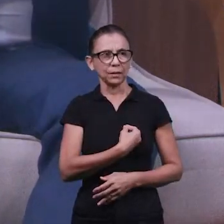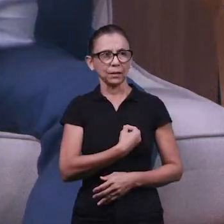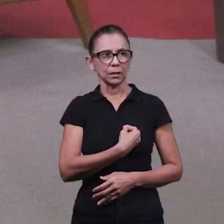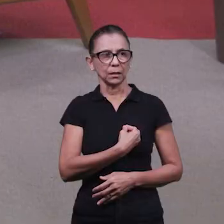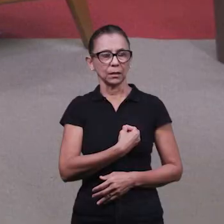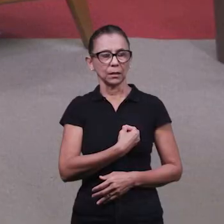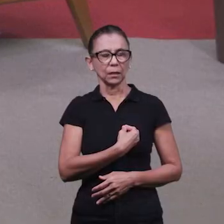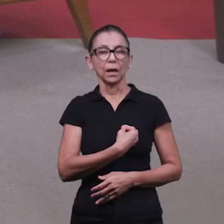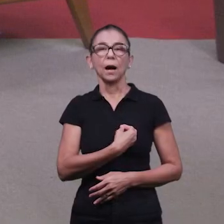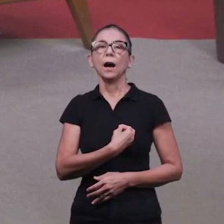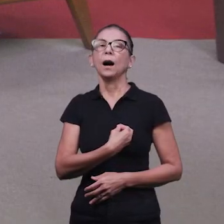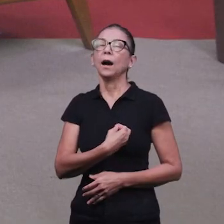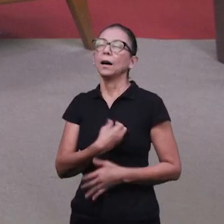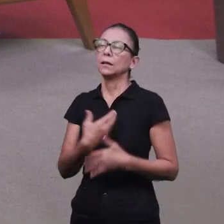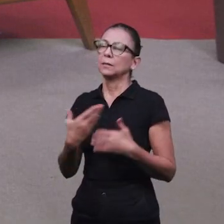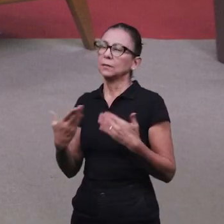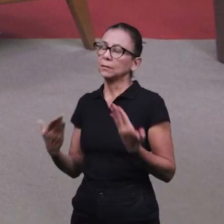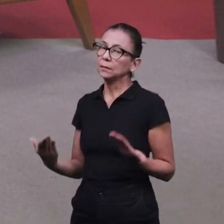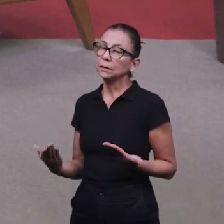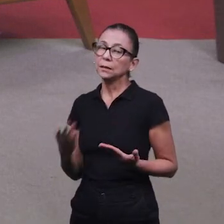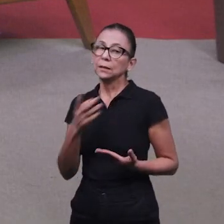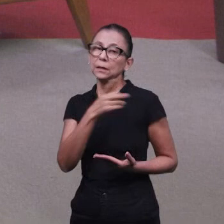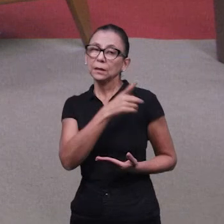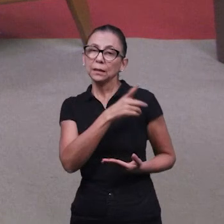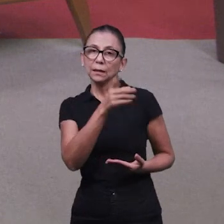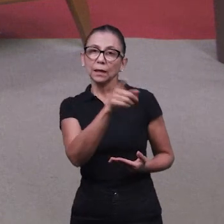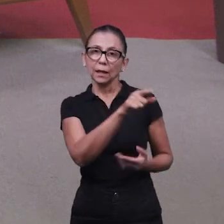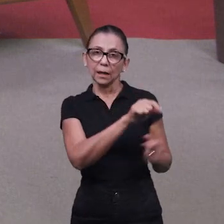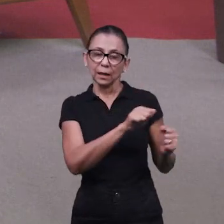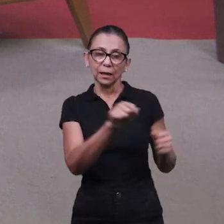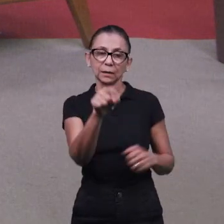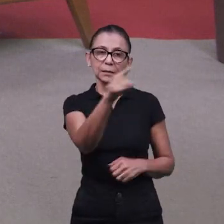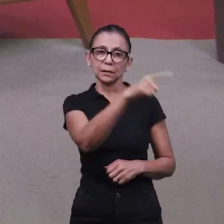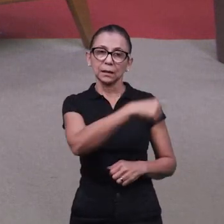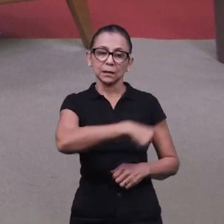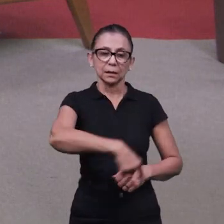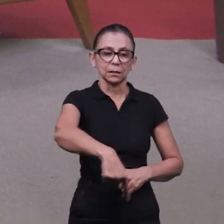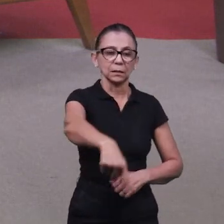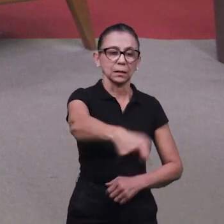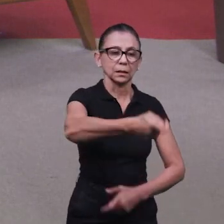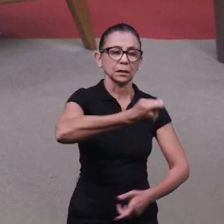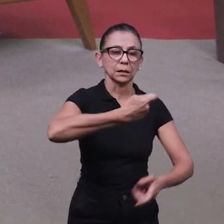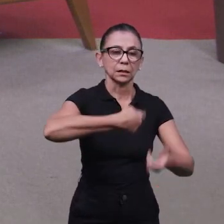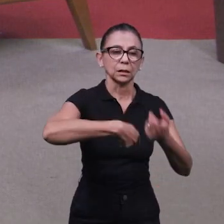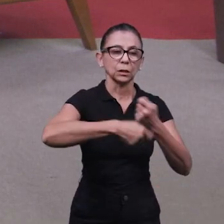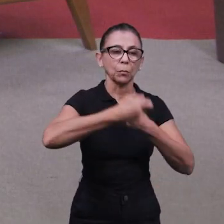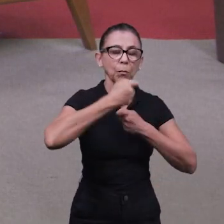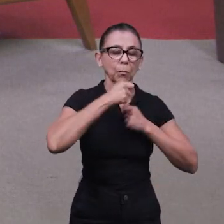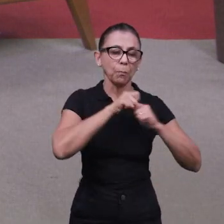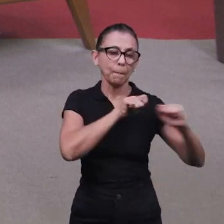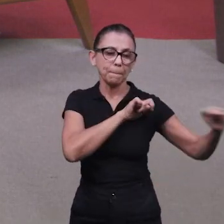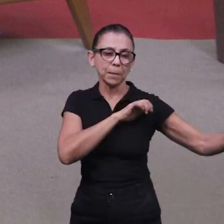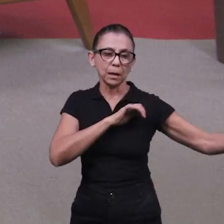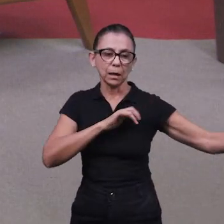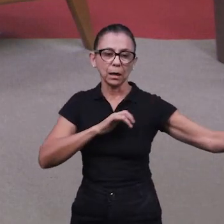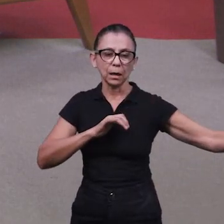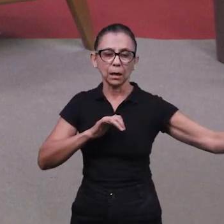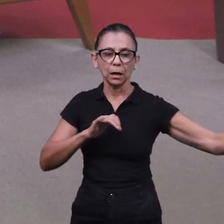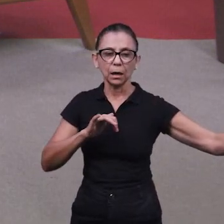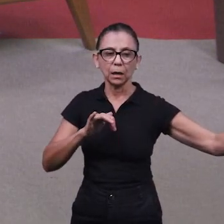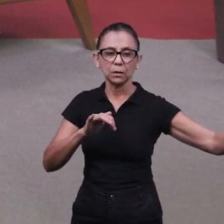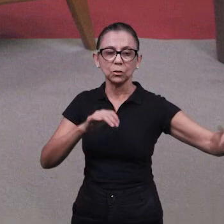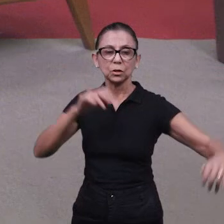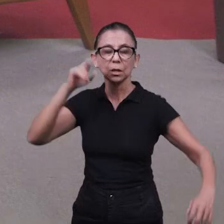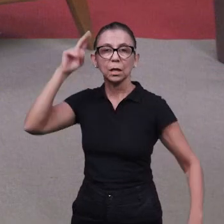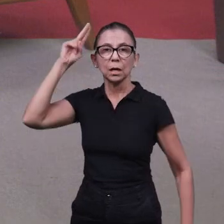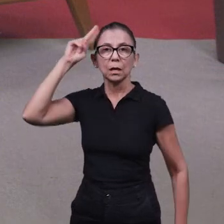manière qu'il y a un blocage sur le puits de